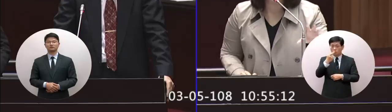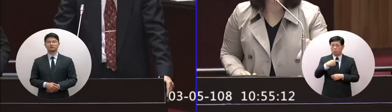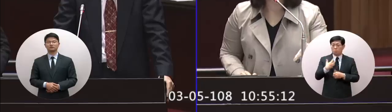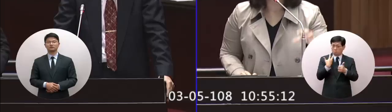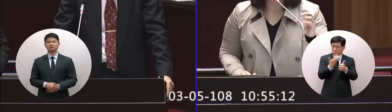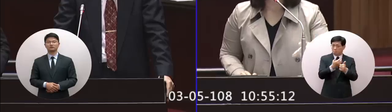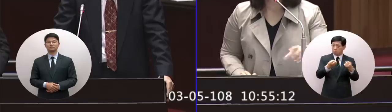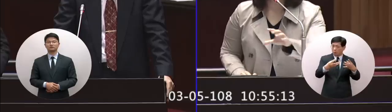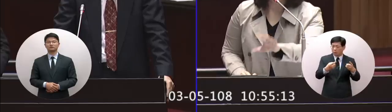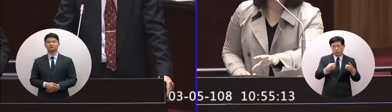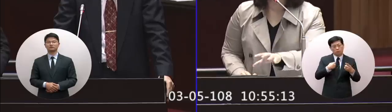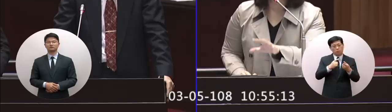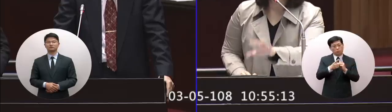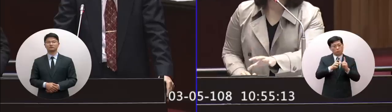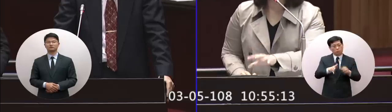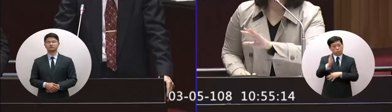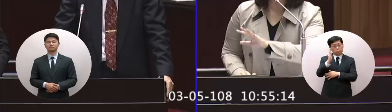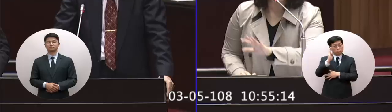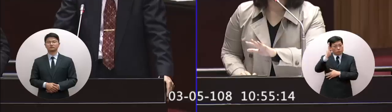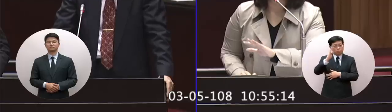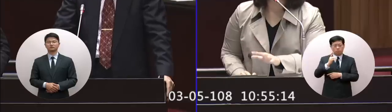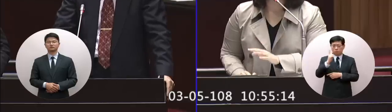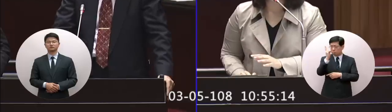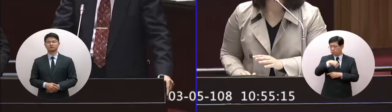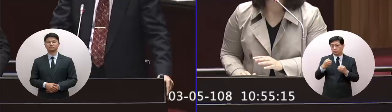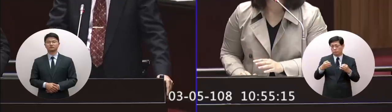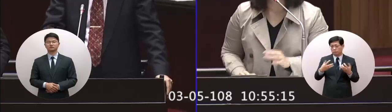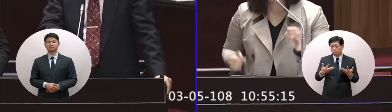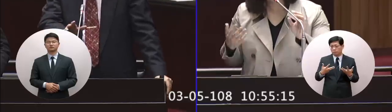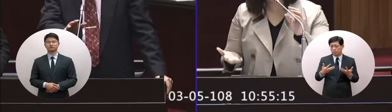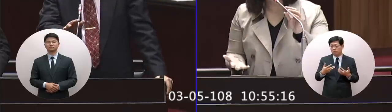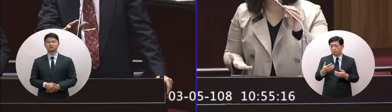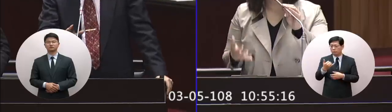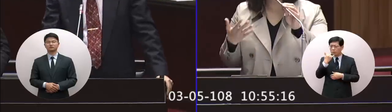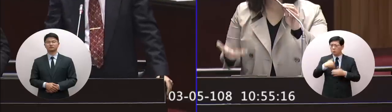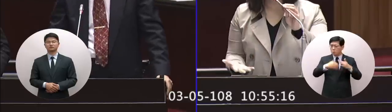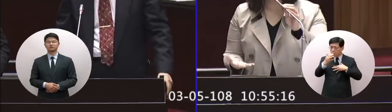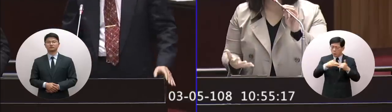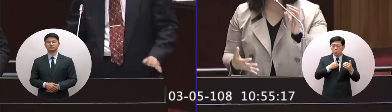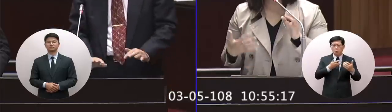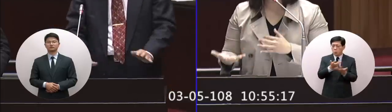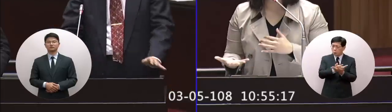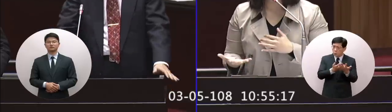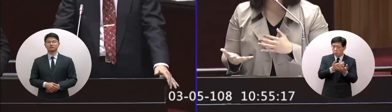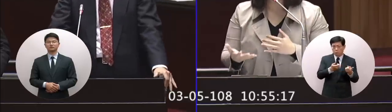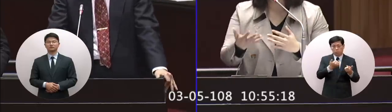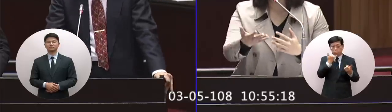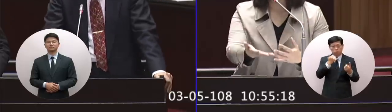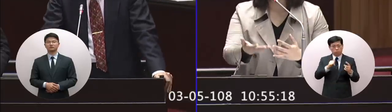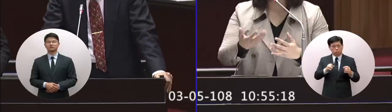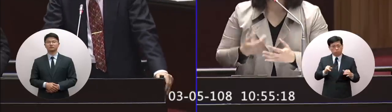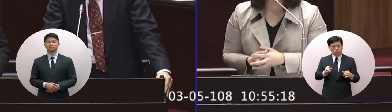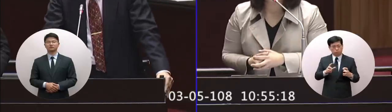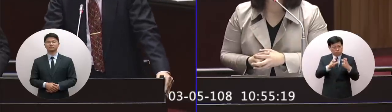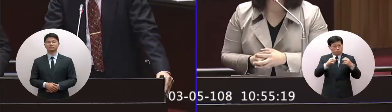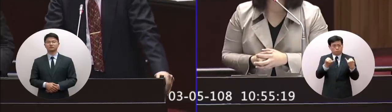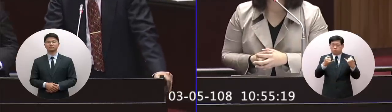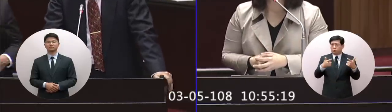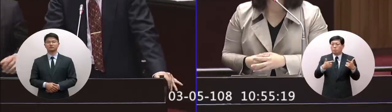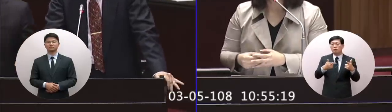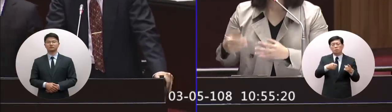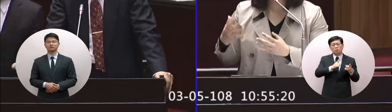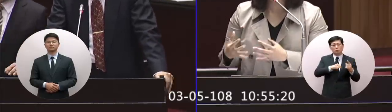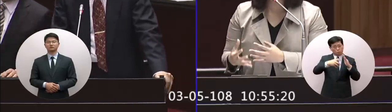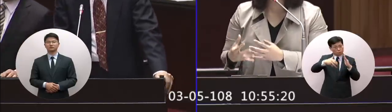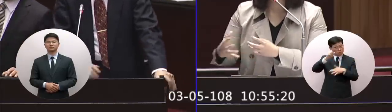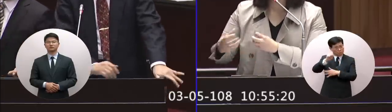平台可以谈？可是我们政府却觉得连谈都不能谈。我们要彼此了解、彼此沟通，不是制造对立啊！我想院长这个你应该也很认